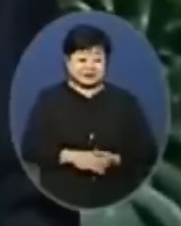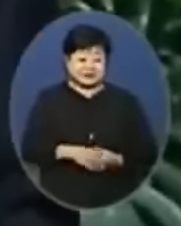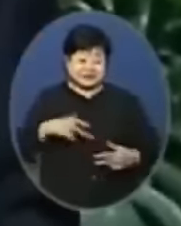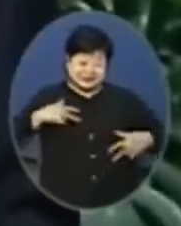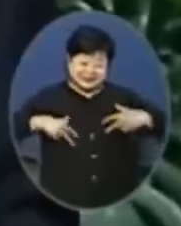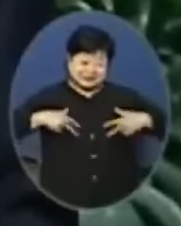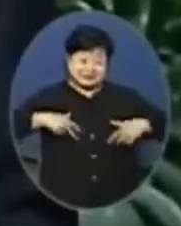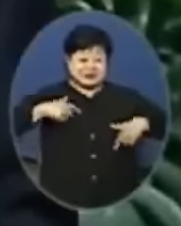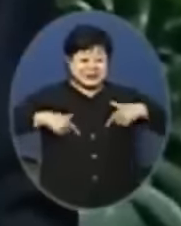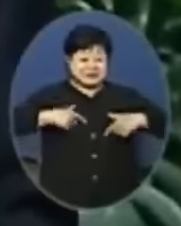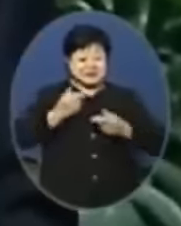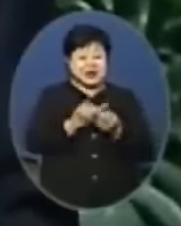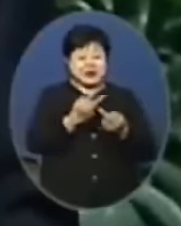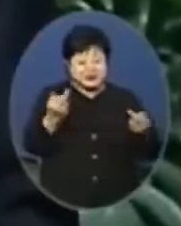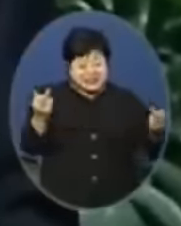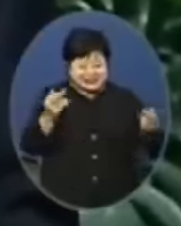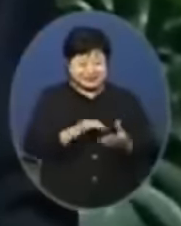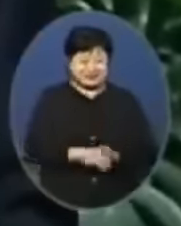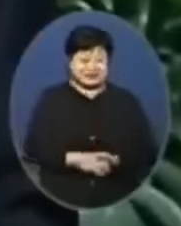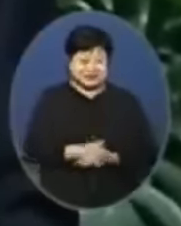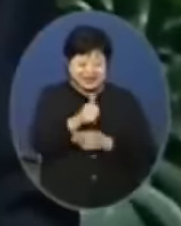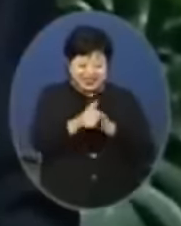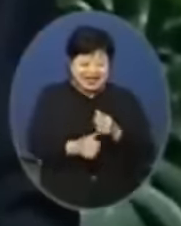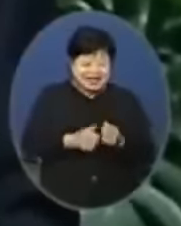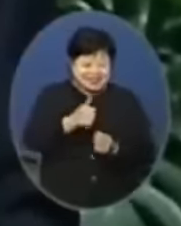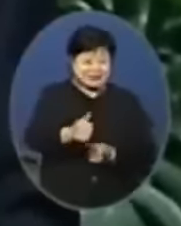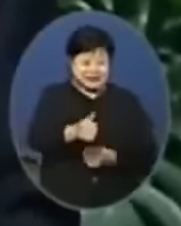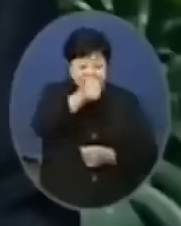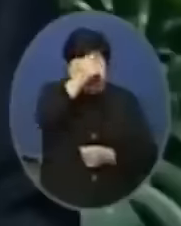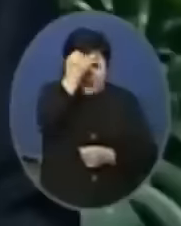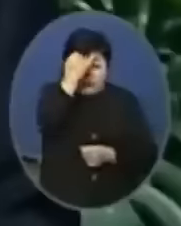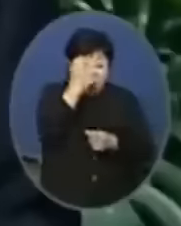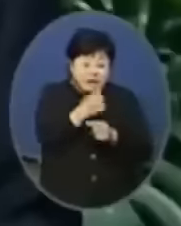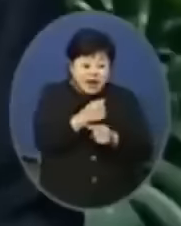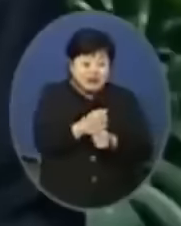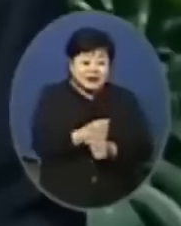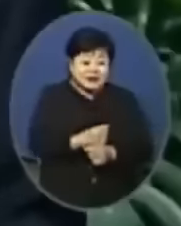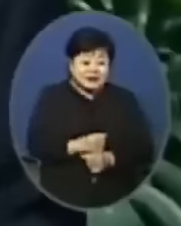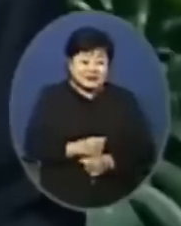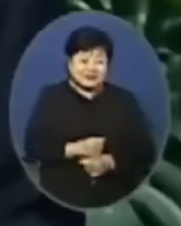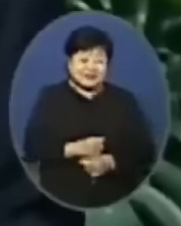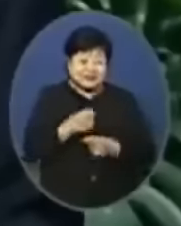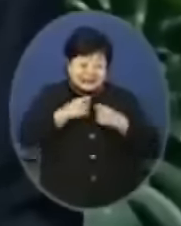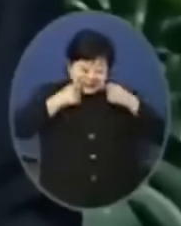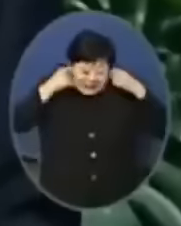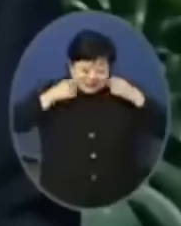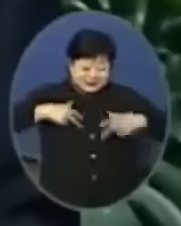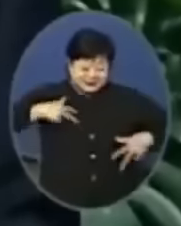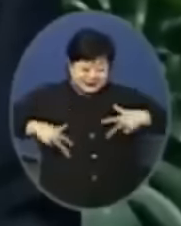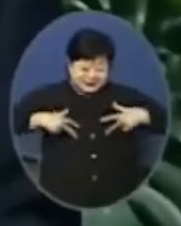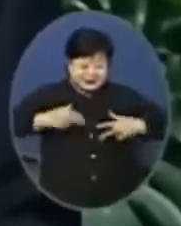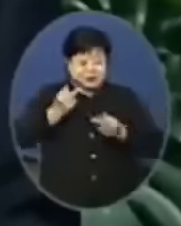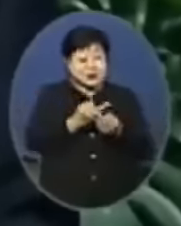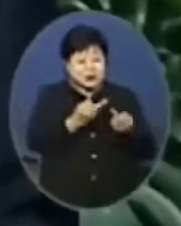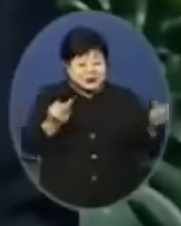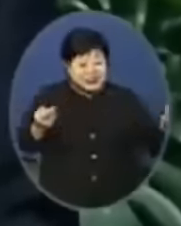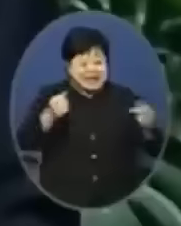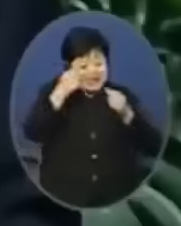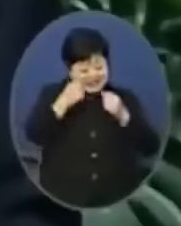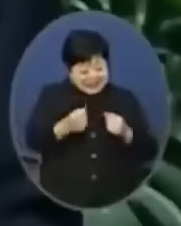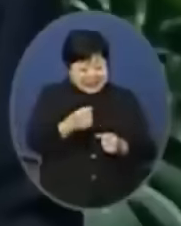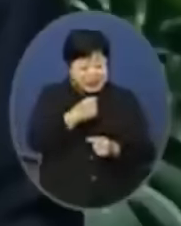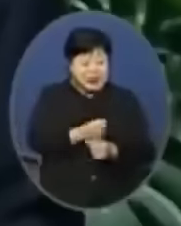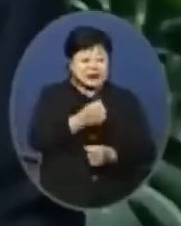즐겁다, 기쁘다는 말인 것입니다. 하나님은 아담과 하와를 즐겁고 기쁜 동산에 살게끔